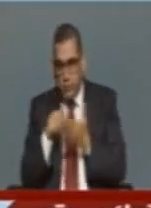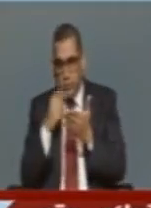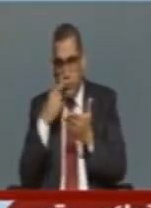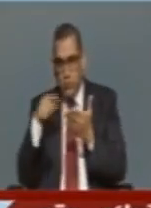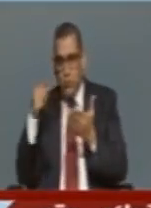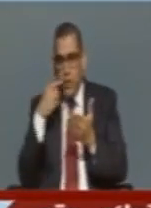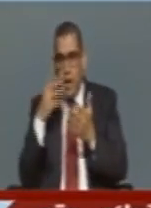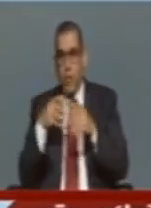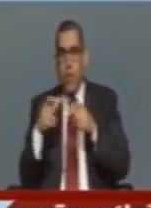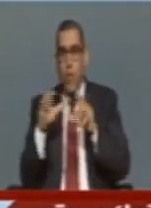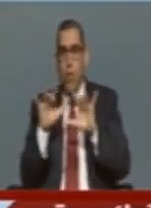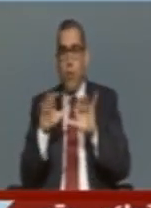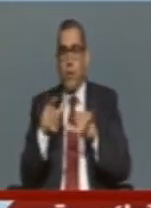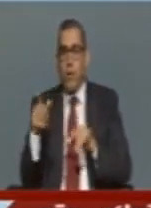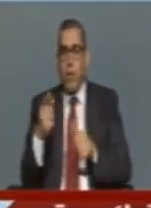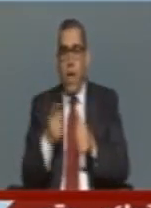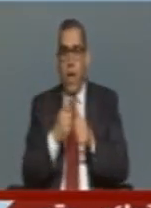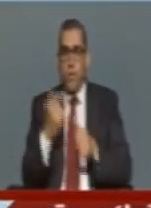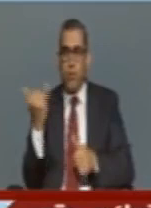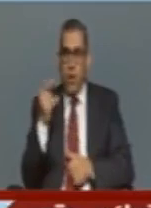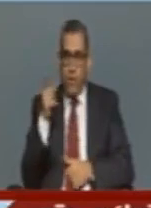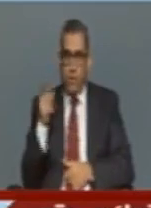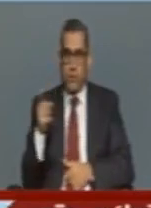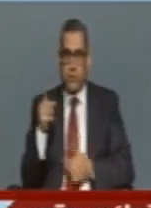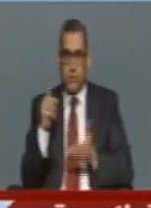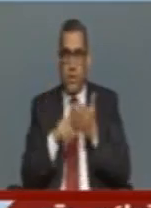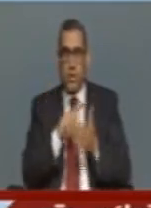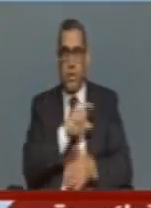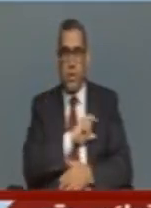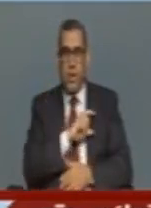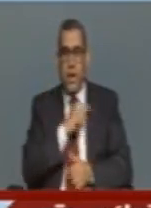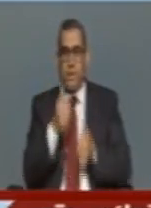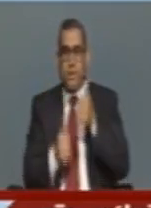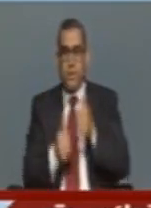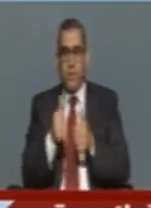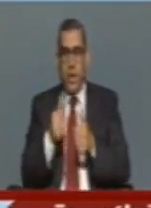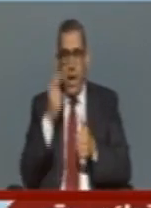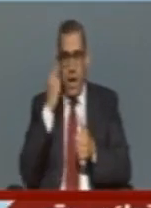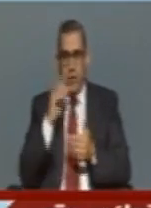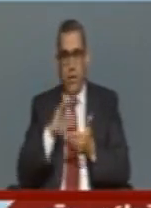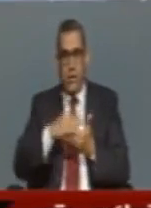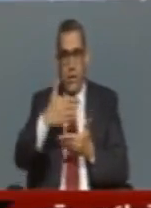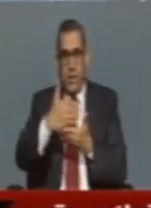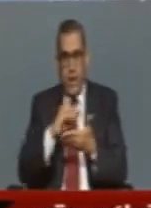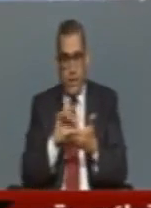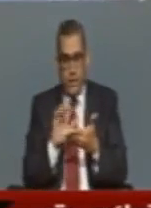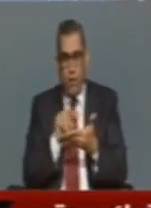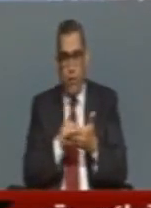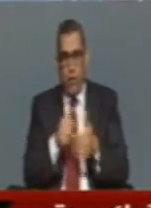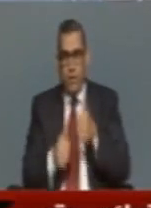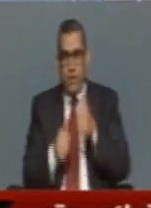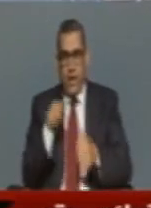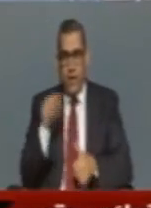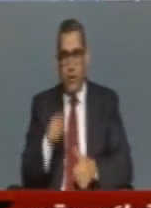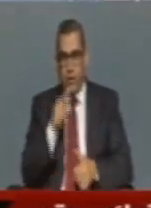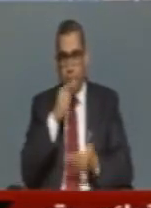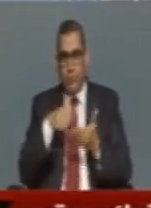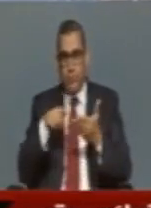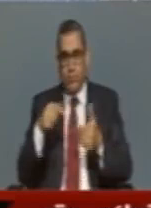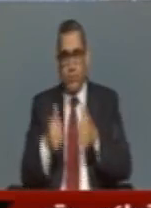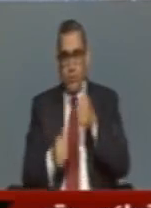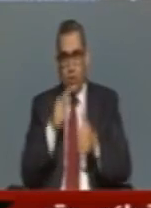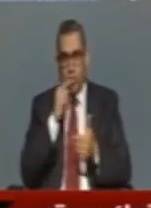من الحاجات المهمة هي الطلبة هم بيمتحنوا مهمة على التابلت بتاعنا، ادى التصحيح الالكتروني. المدرسين كانوا بيقعدوا